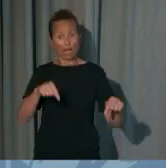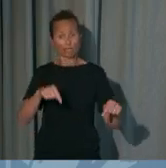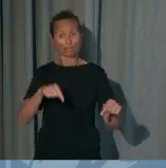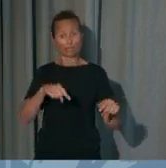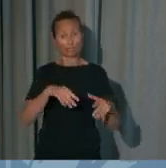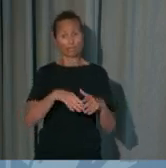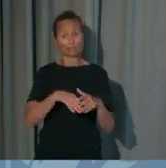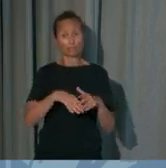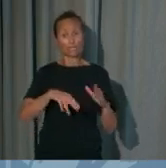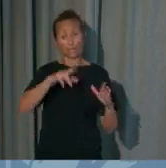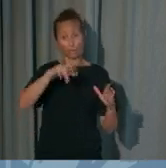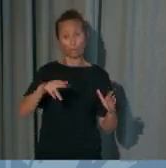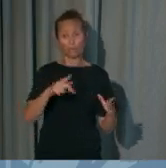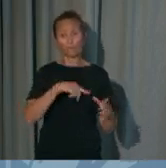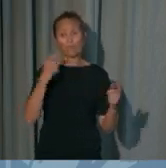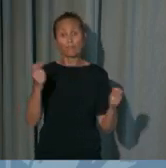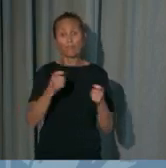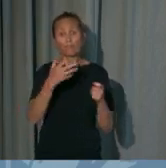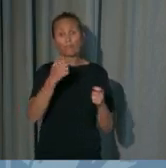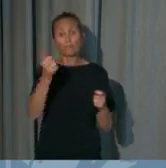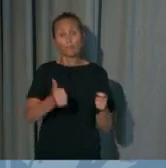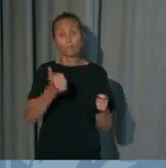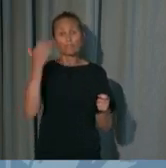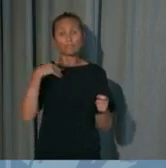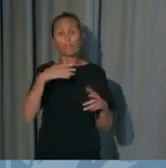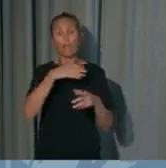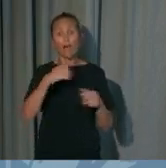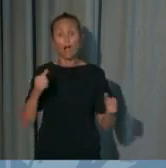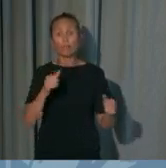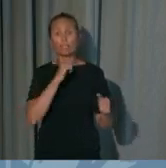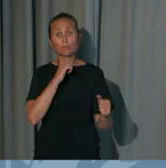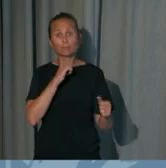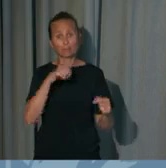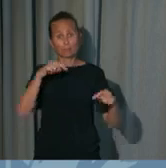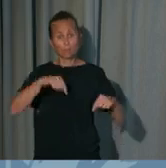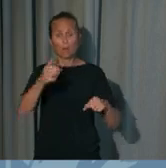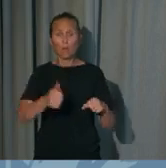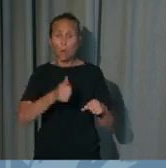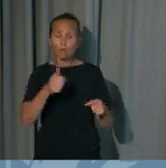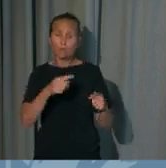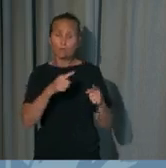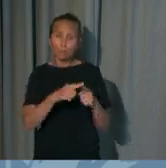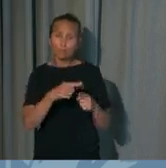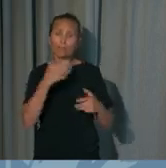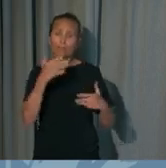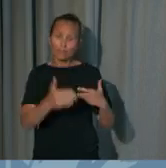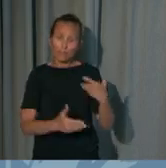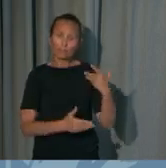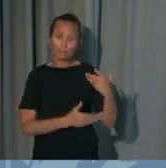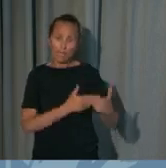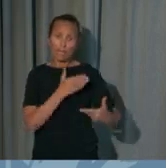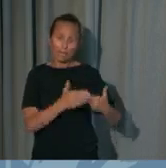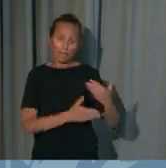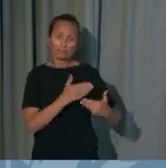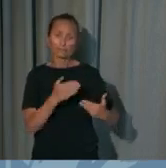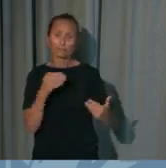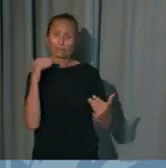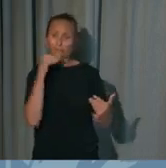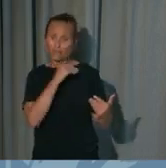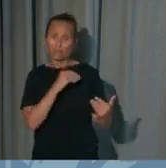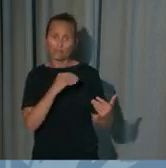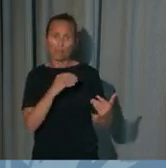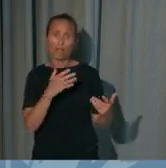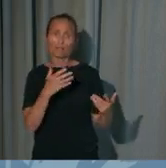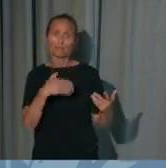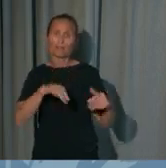hjemme. Vi feirer 50 år siden avkriminaliseringen i år. Men fortsatt så har skeive